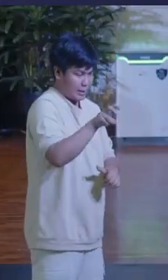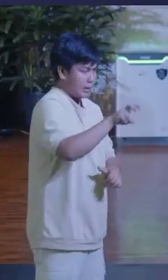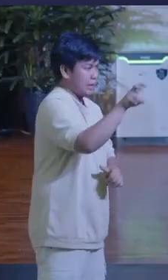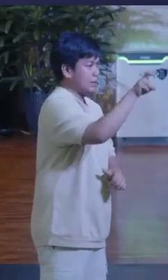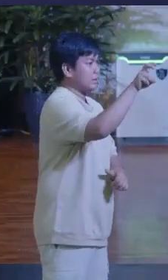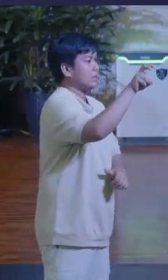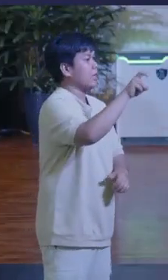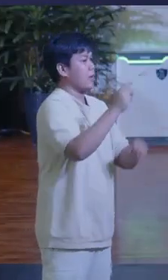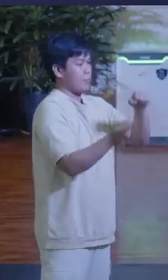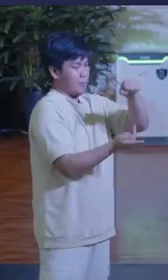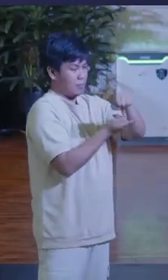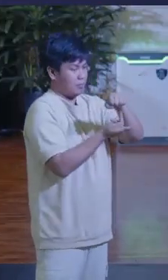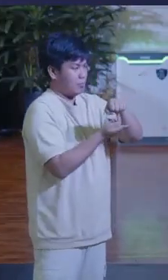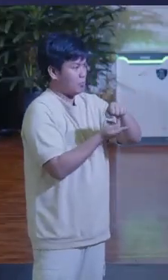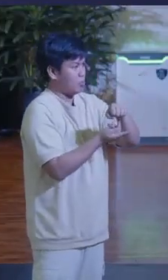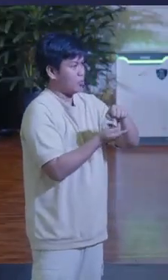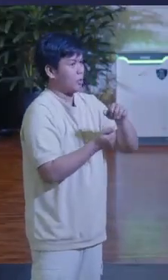po,